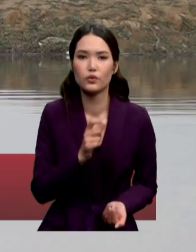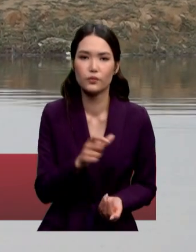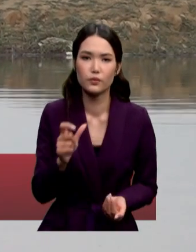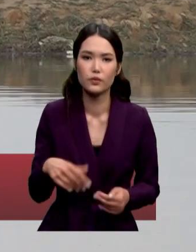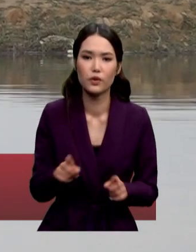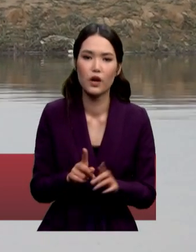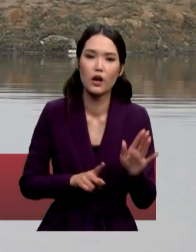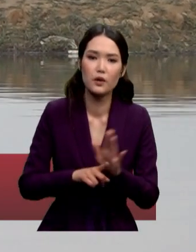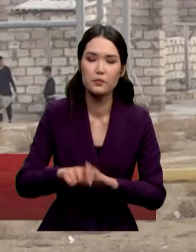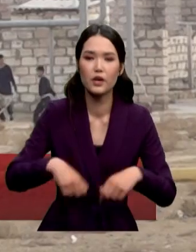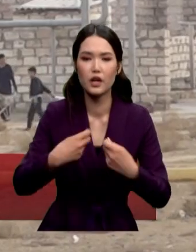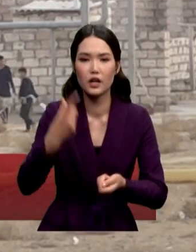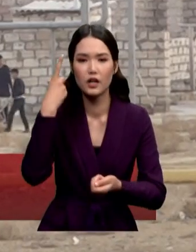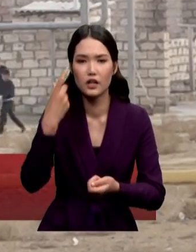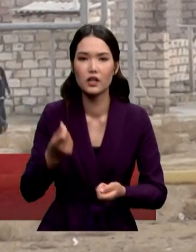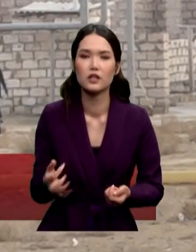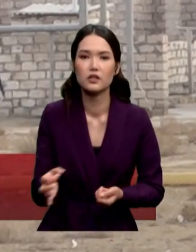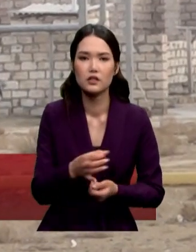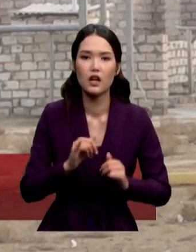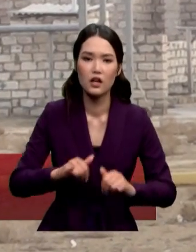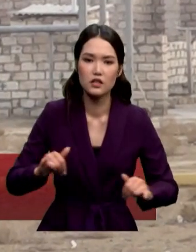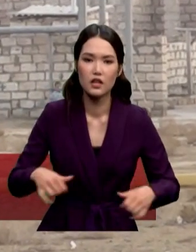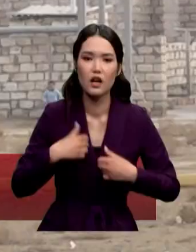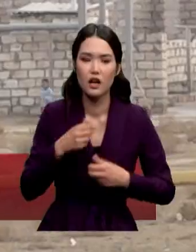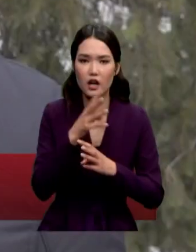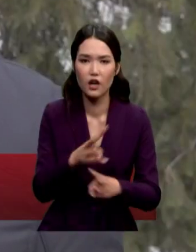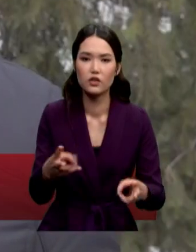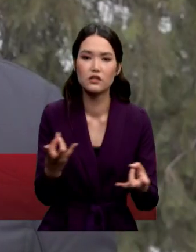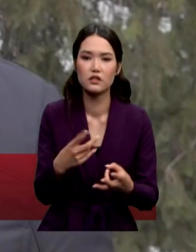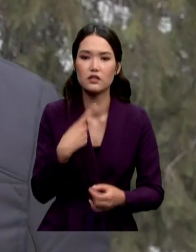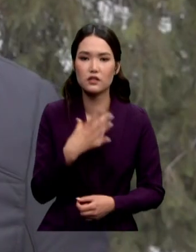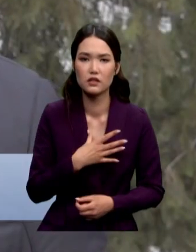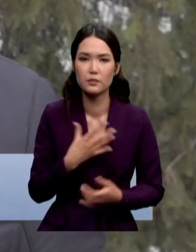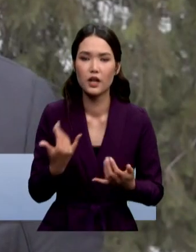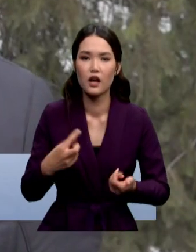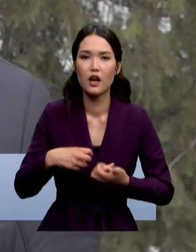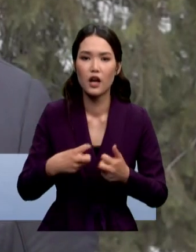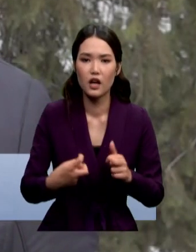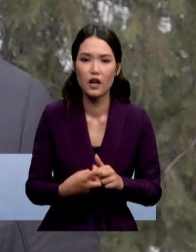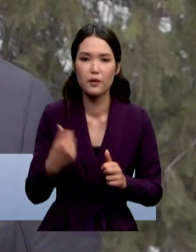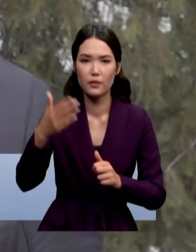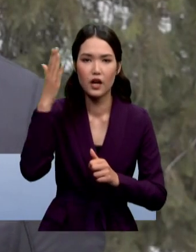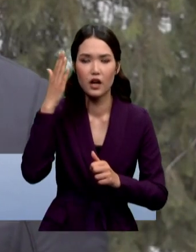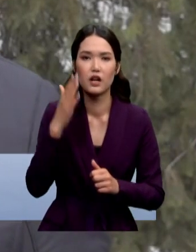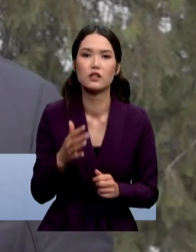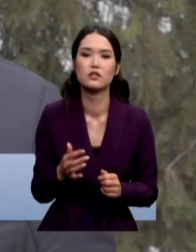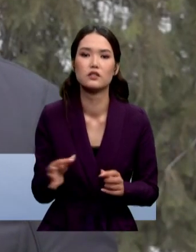өсуі басты кедергі дейді. Ал мекемені жаңғыртуға қаражат жоқ. Бұл мәселе бойынша біздер әкімшілік тарапына